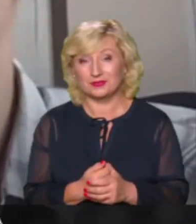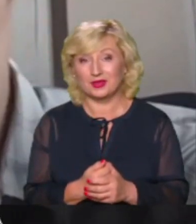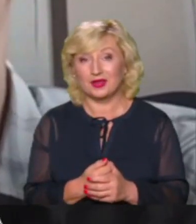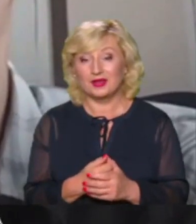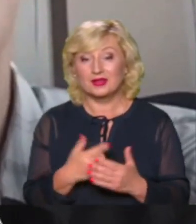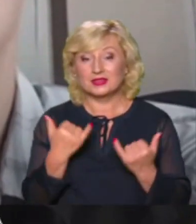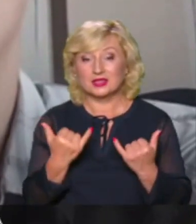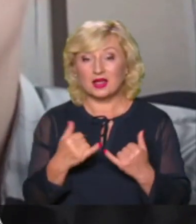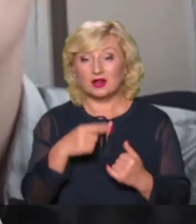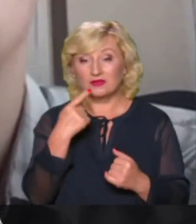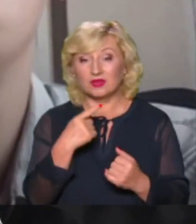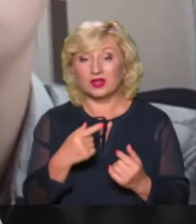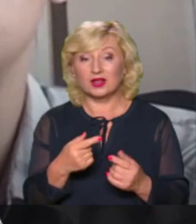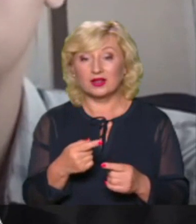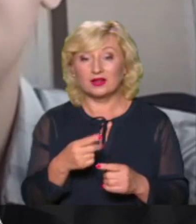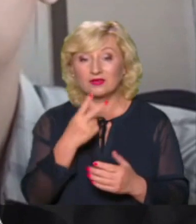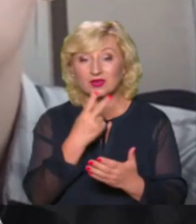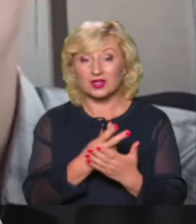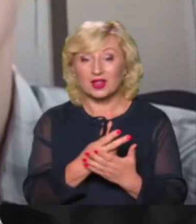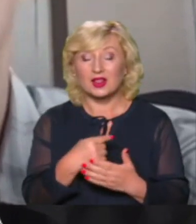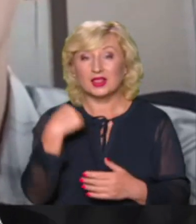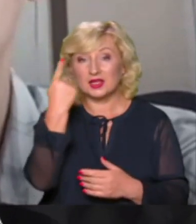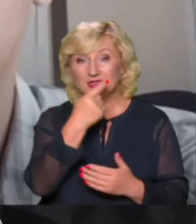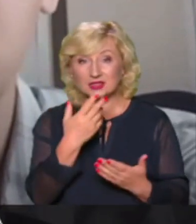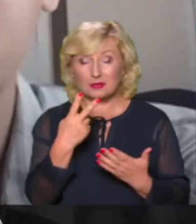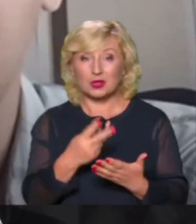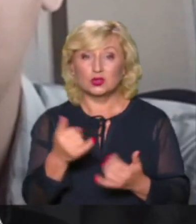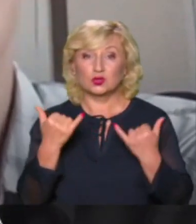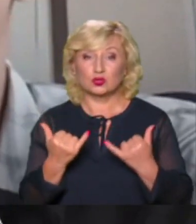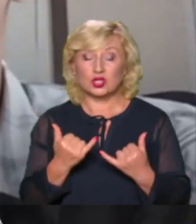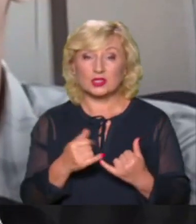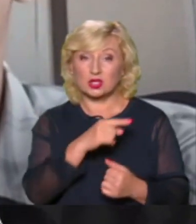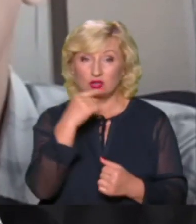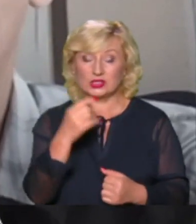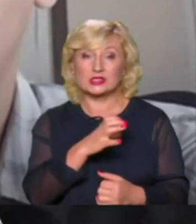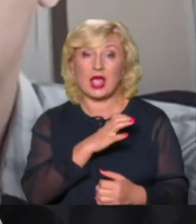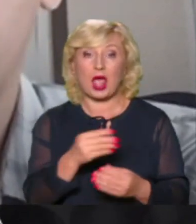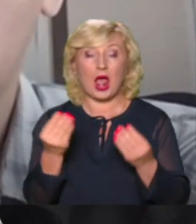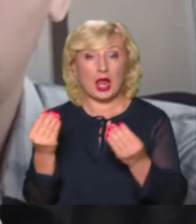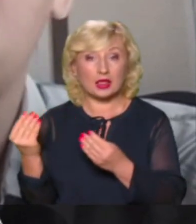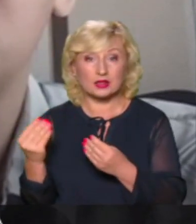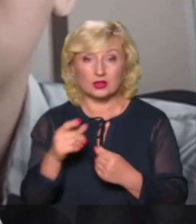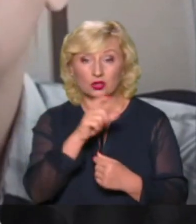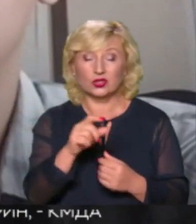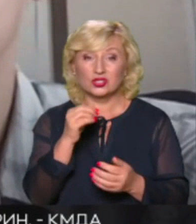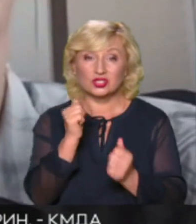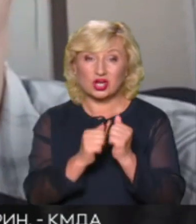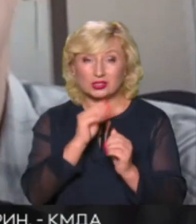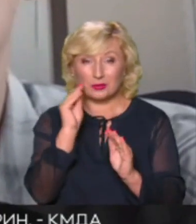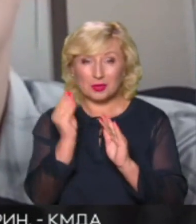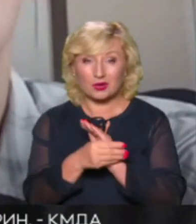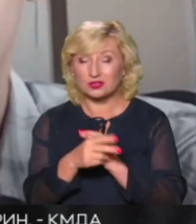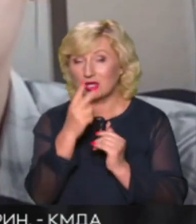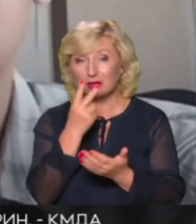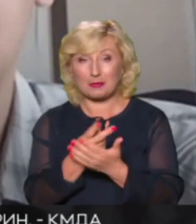зараз Путін є вираженням і головним, так мовити, лицем сучасної російської еліти, яка часто густо прихована, часто не світиться,